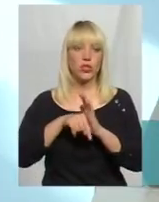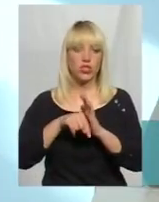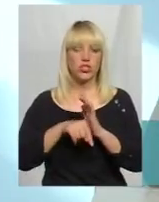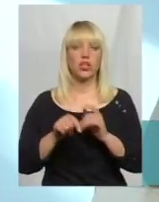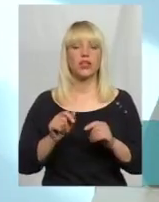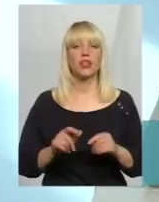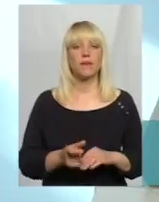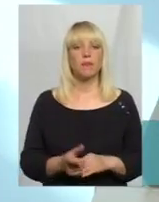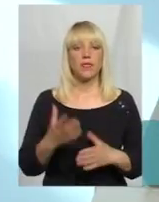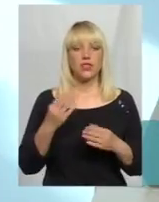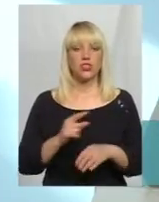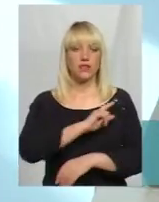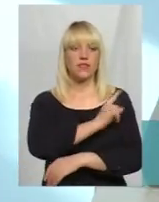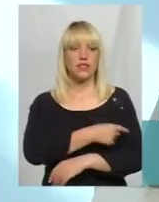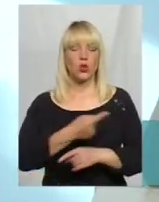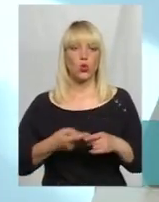того, в силу того, що